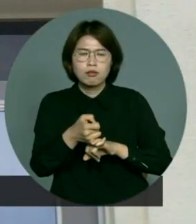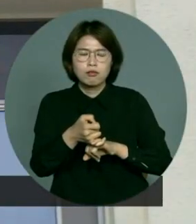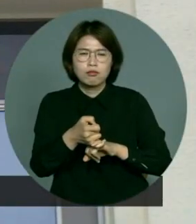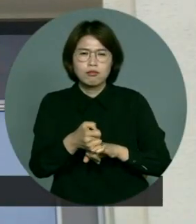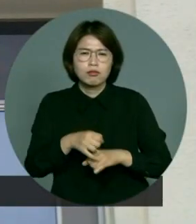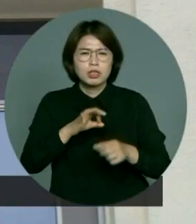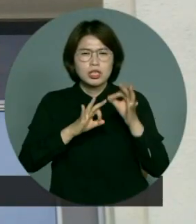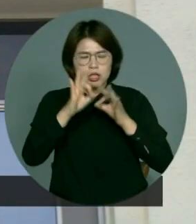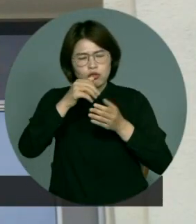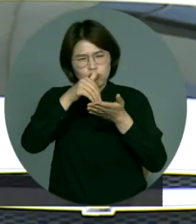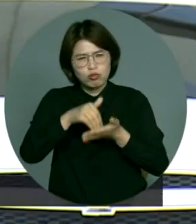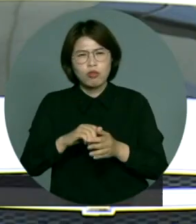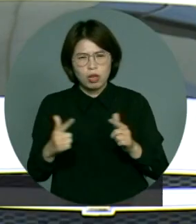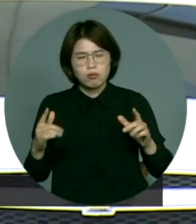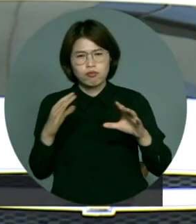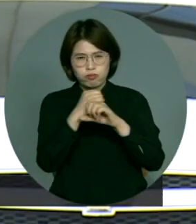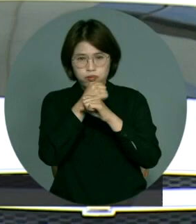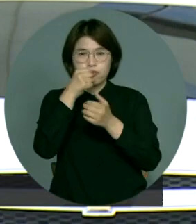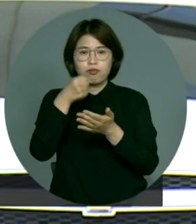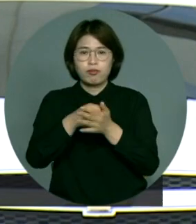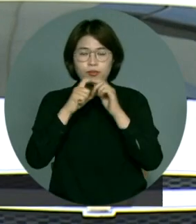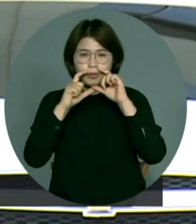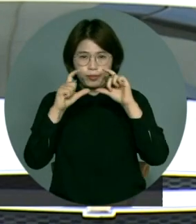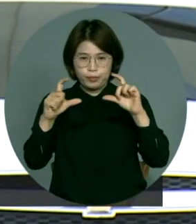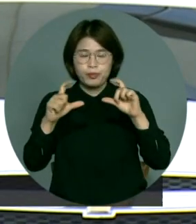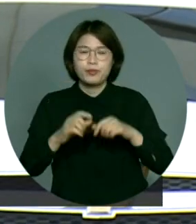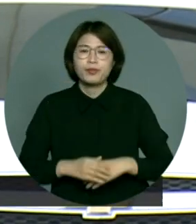않는 점을 고려했다 고 양형 이유를 밝혔습니다